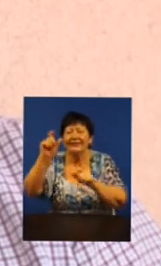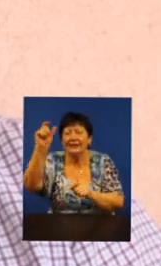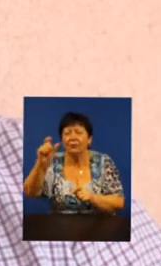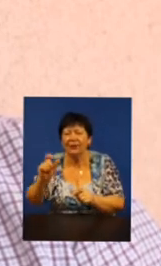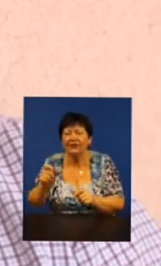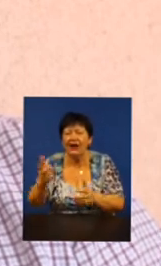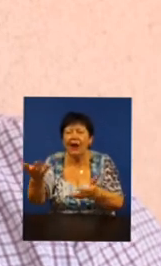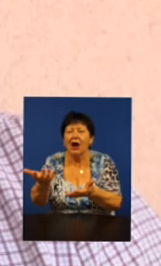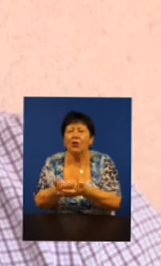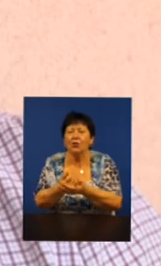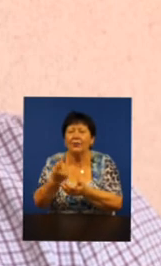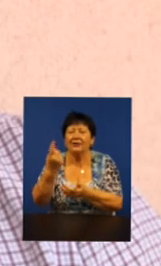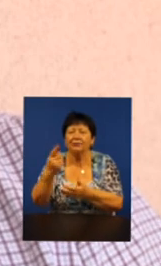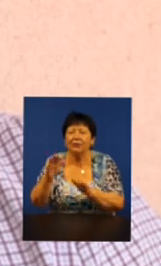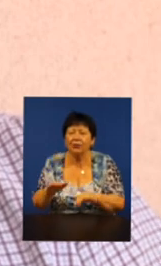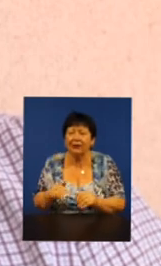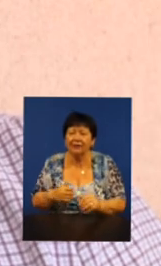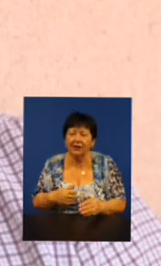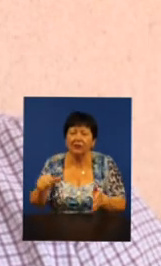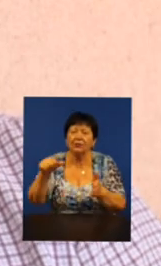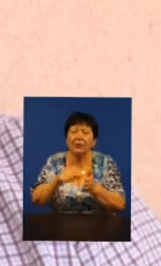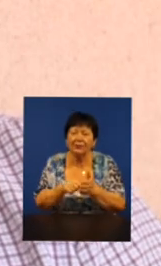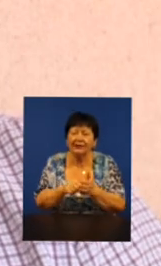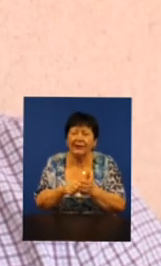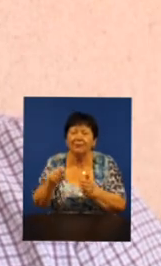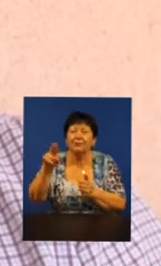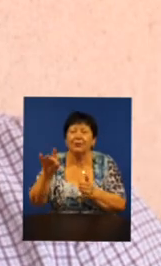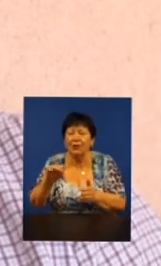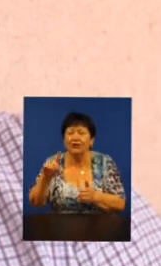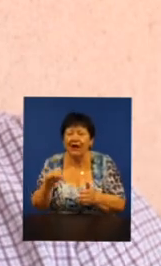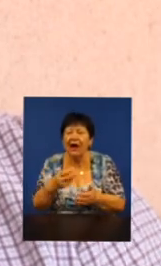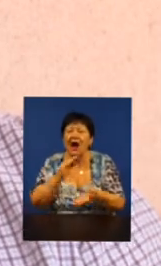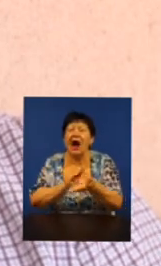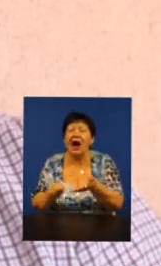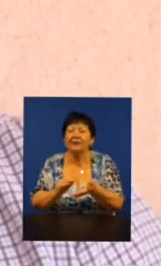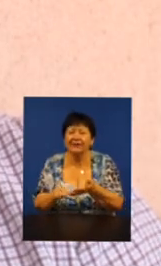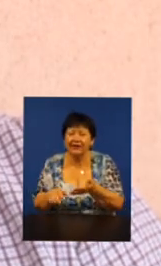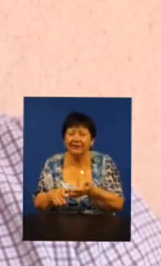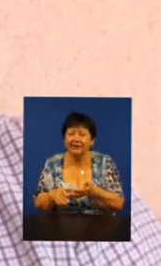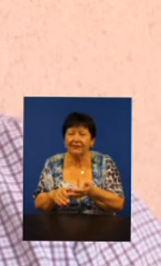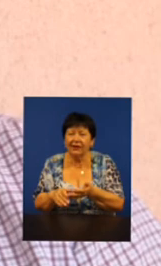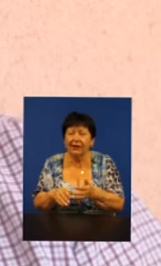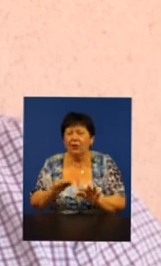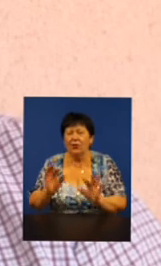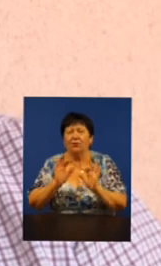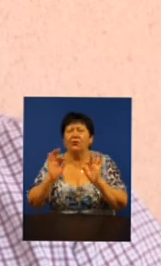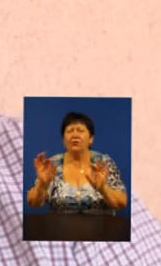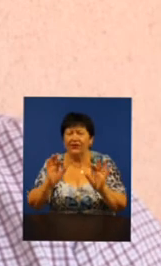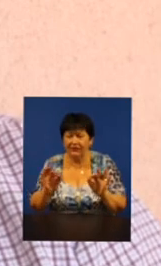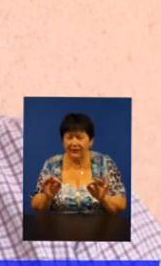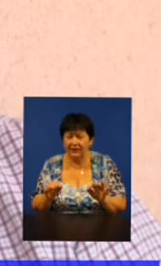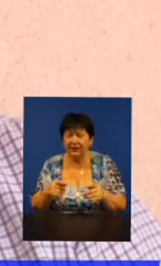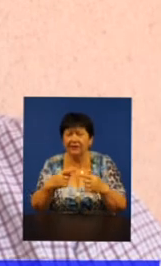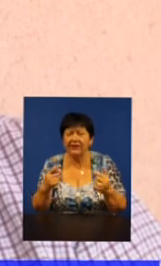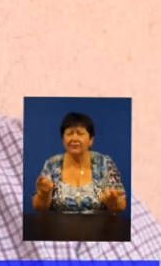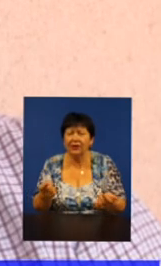ocupat locul întâi. Eu am participat la proză, am scris, în opinia mea, o povestire, o novelă